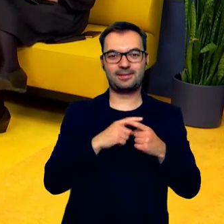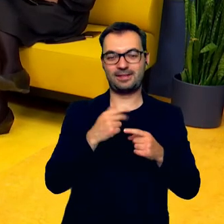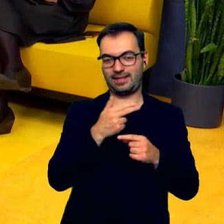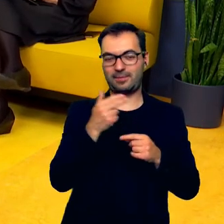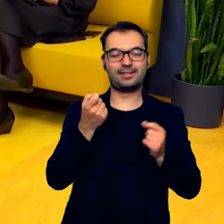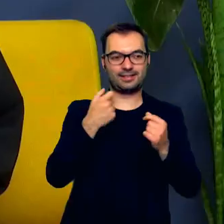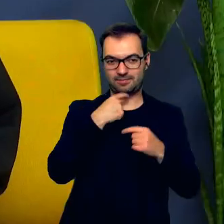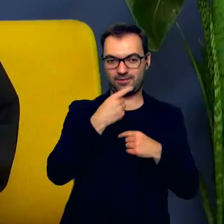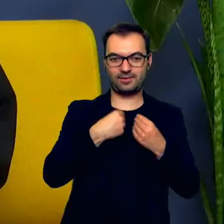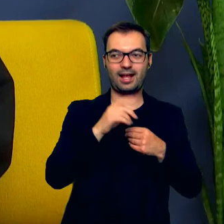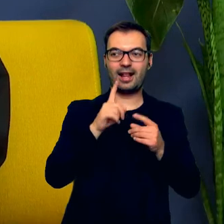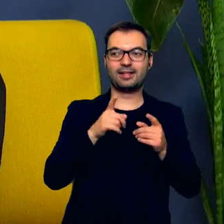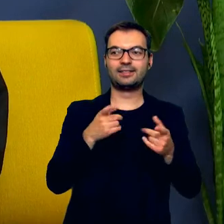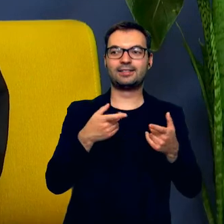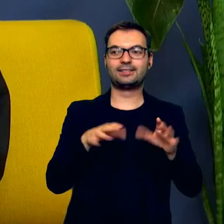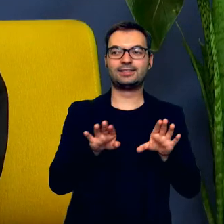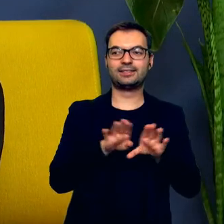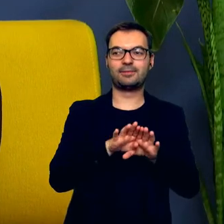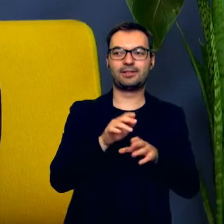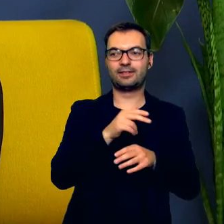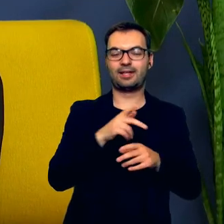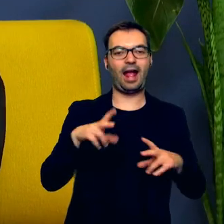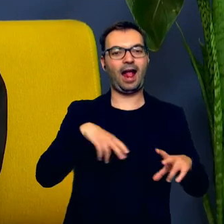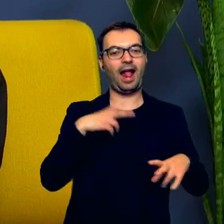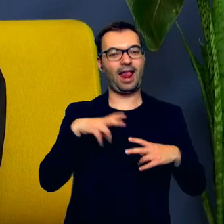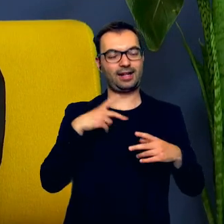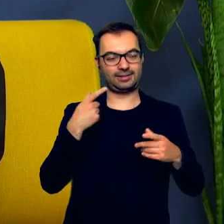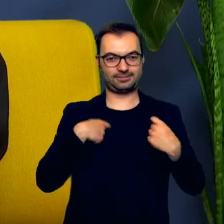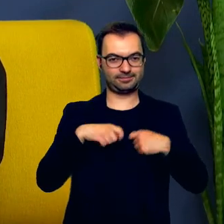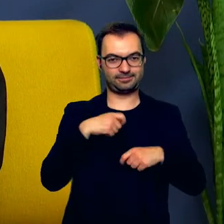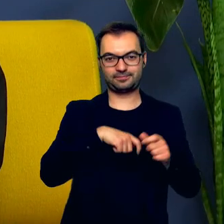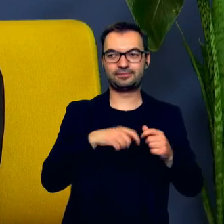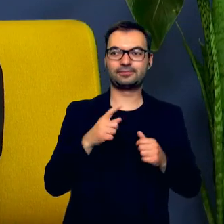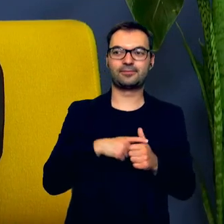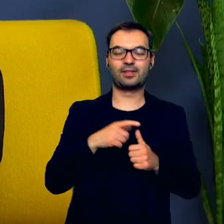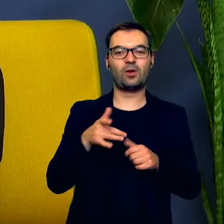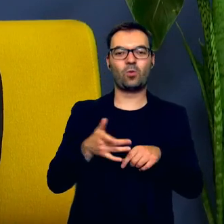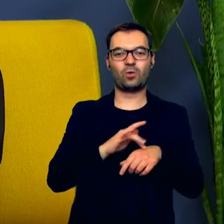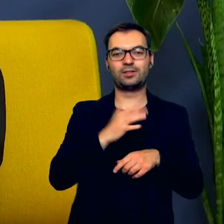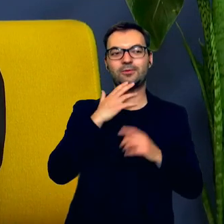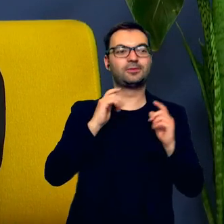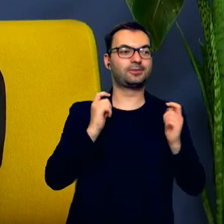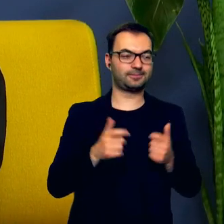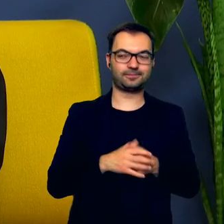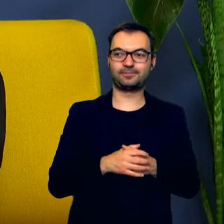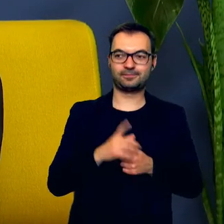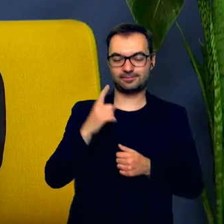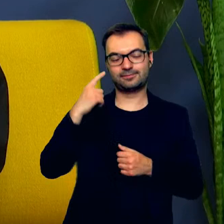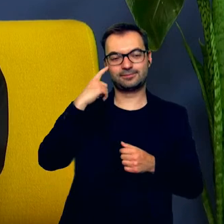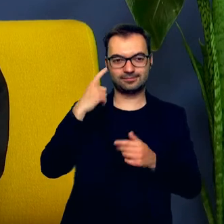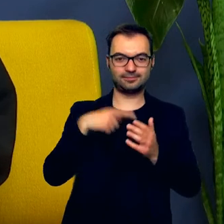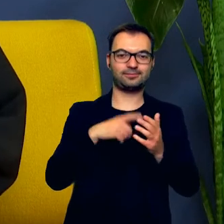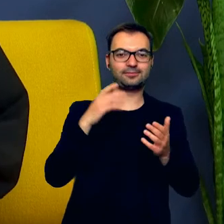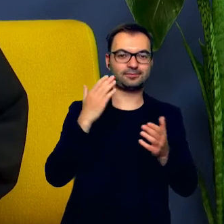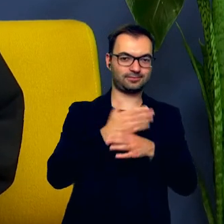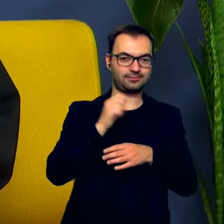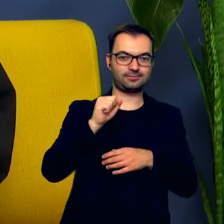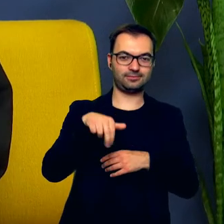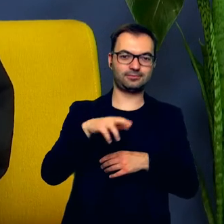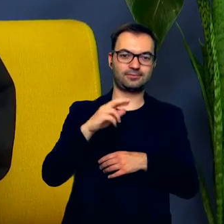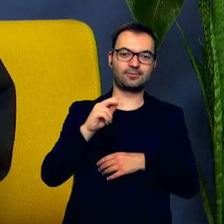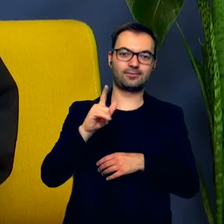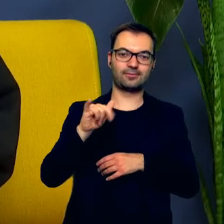którym za moment, ale zamknijmy ten wątek dandysów. Popielski mówi takie zdanie, a propos już poznanej